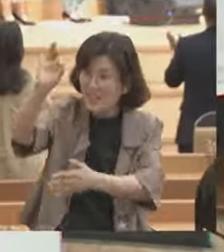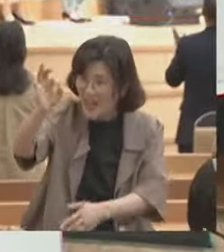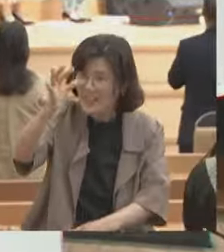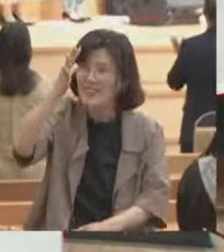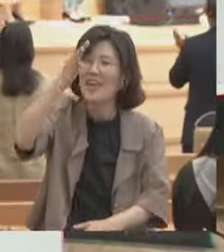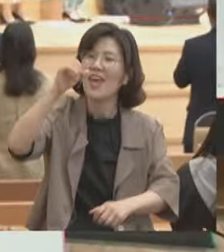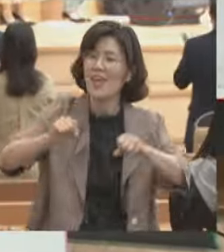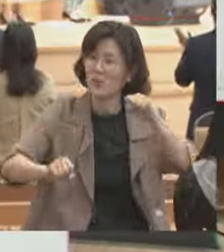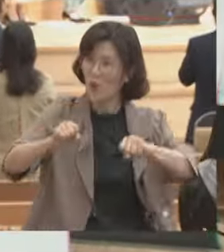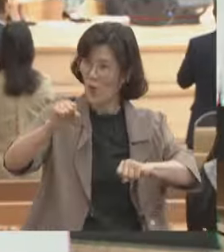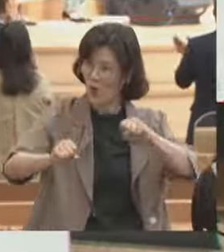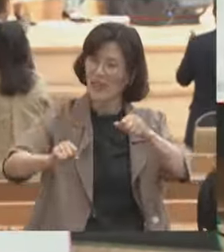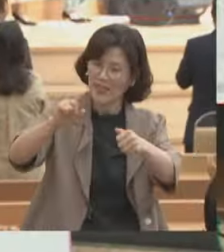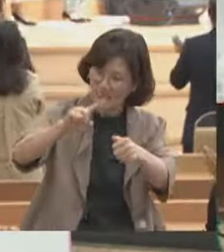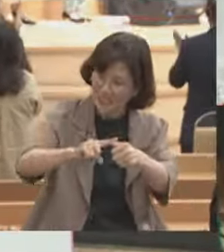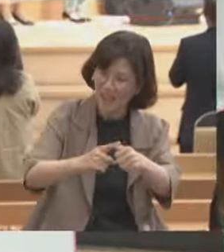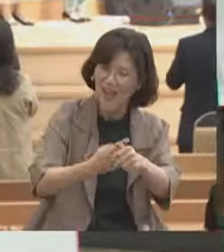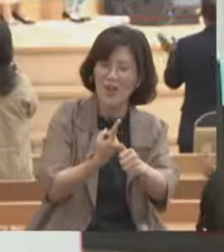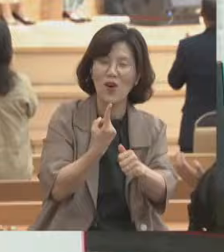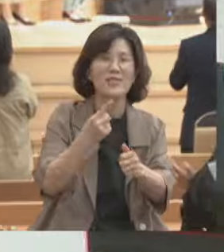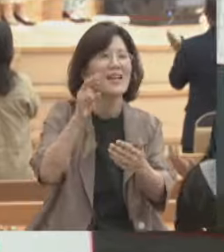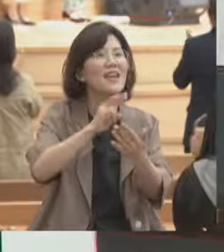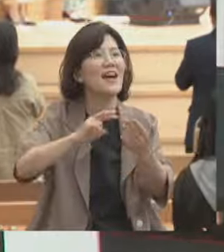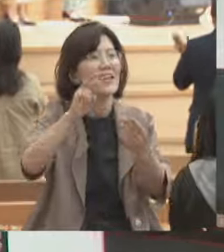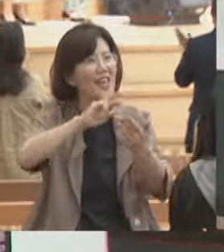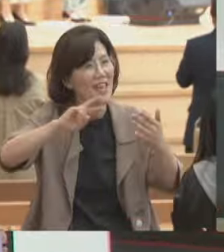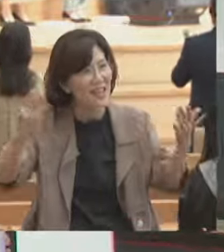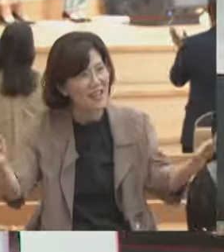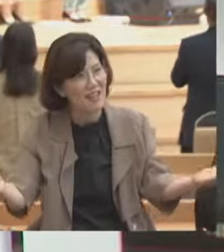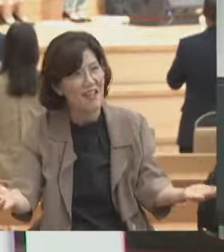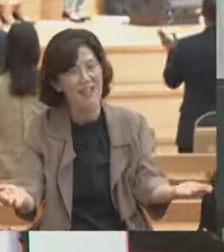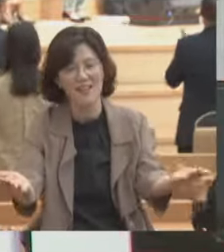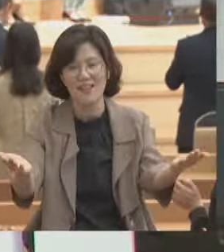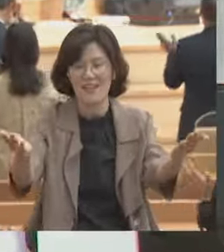그의 능하신 행동을 이날 찬양해.